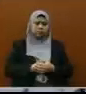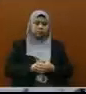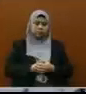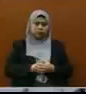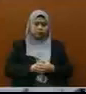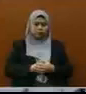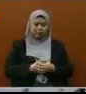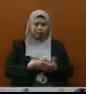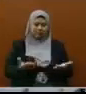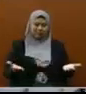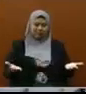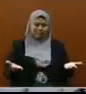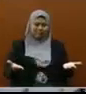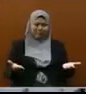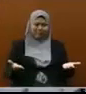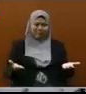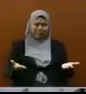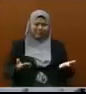Kena landing lah. Sokong. Saya